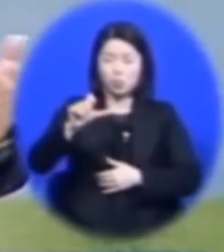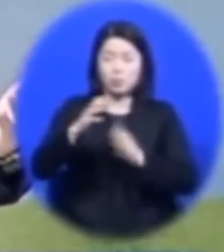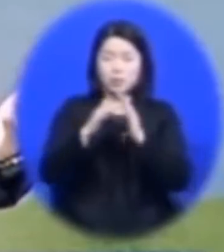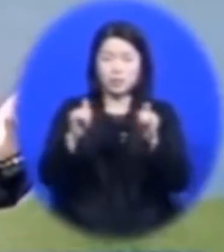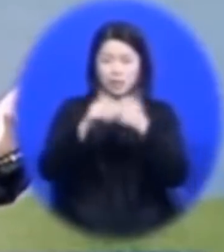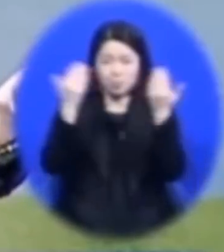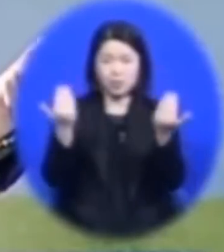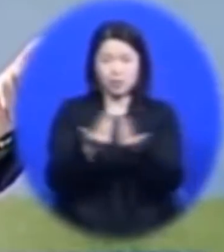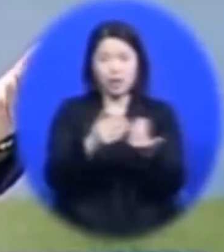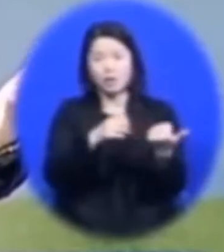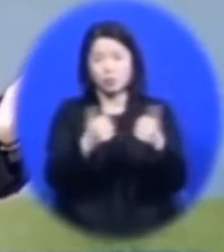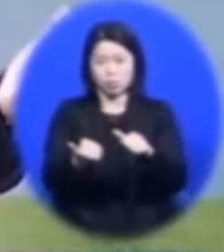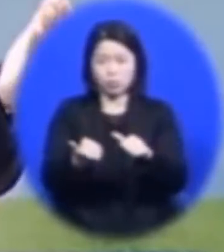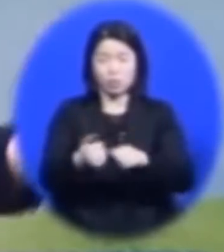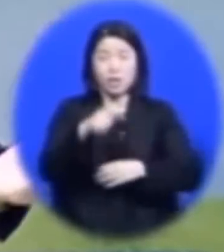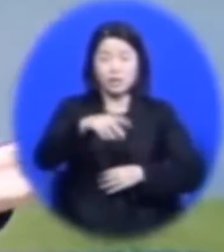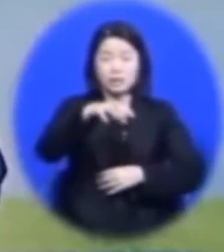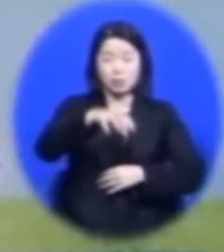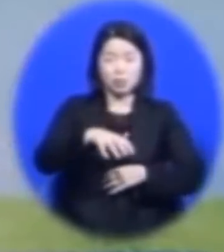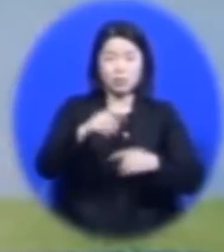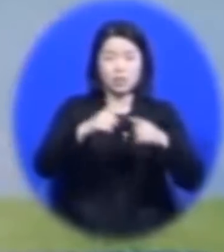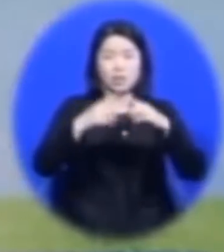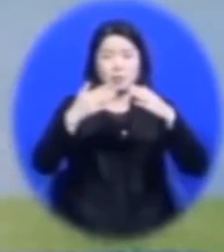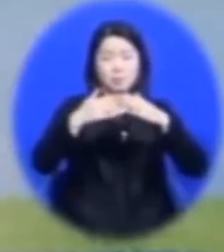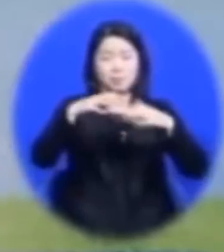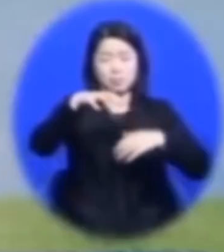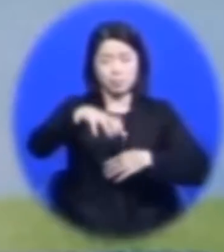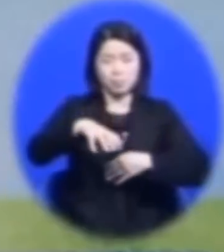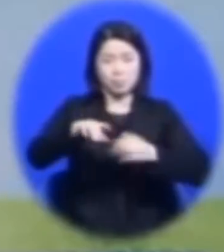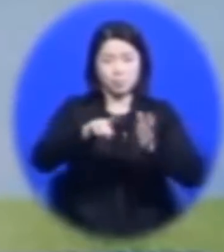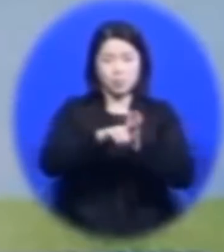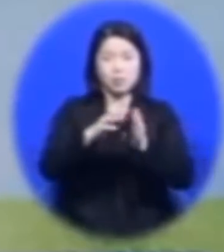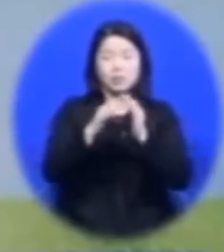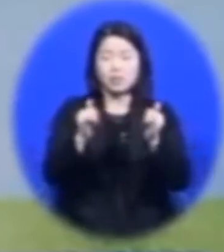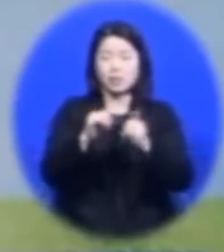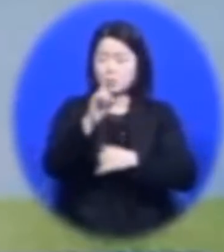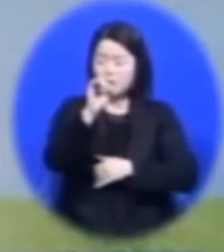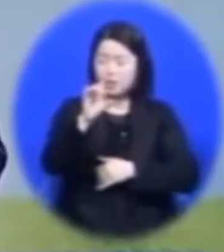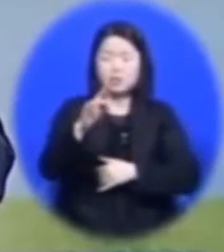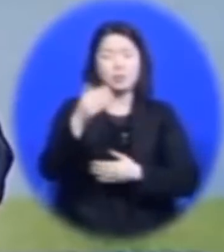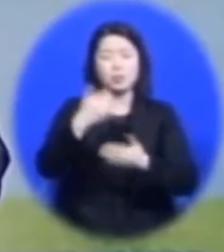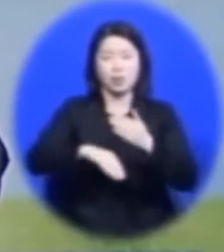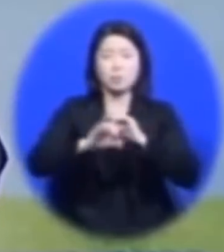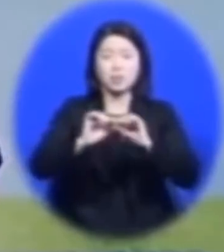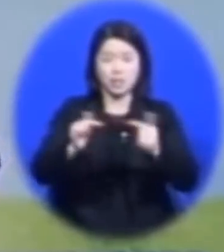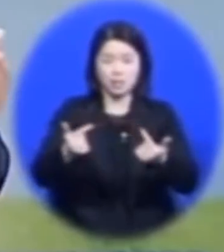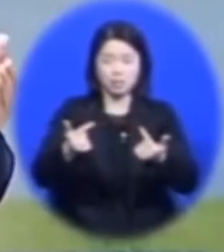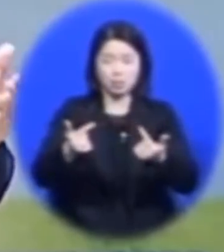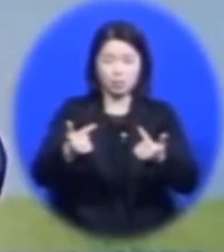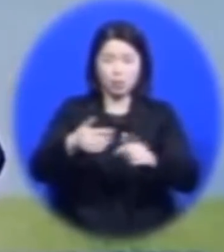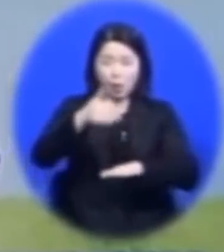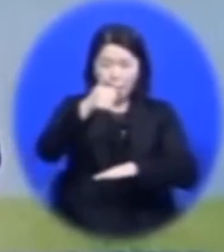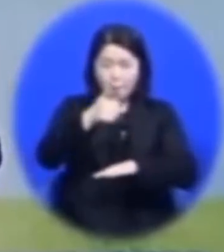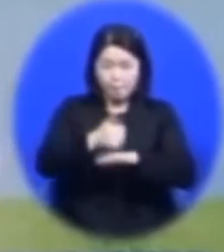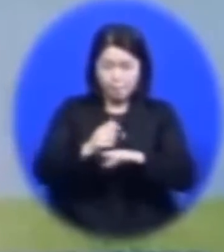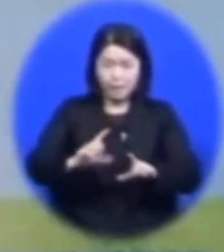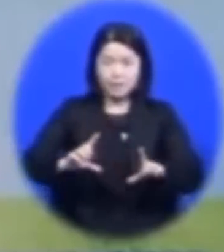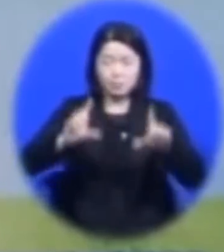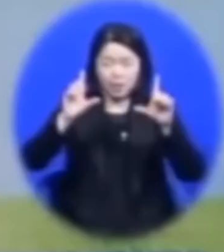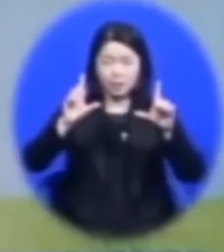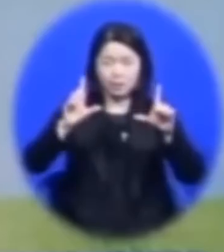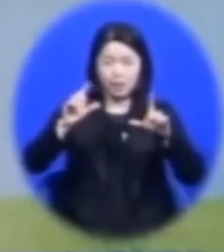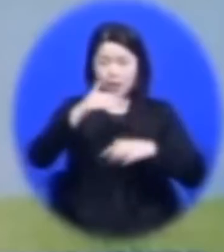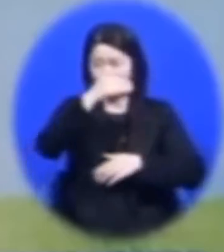어 그 마을이 예수 믿는 사람이 로 한 사람도 없게 된 거죠 그리고 마지막 날 우리가 둘러 보았던